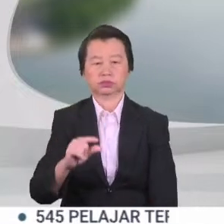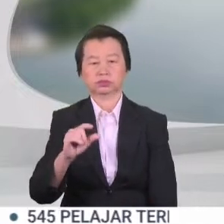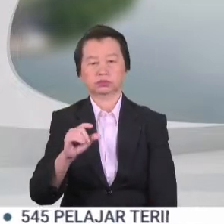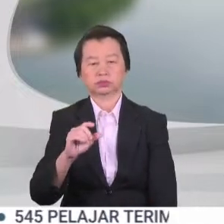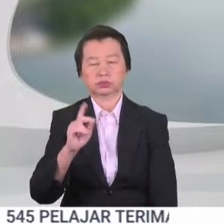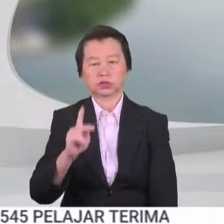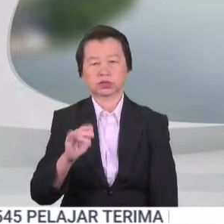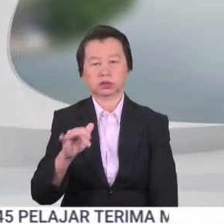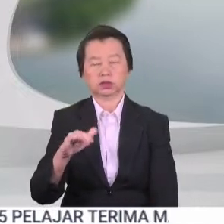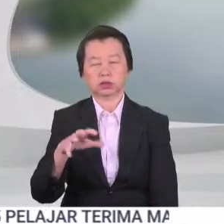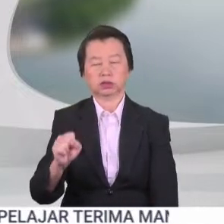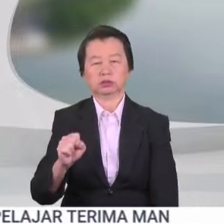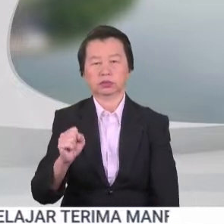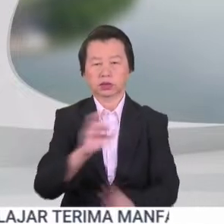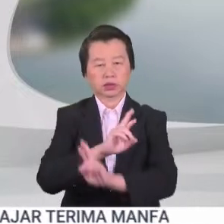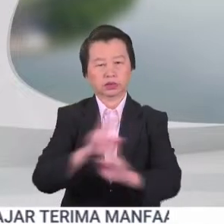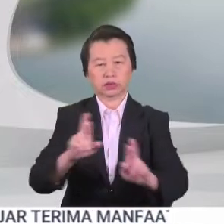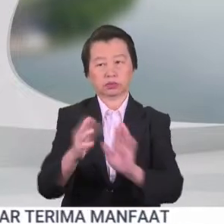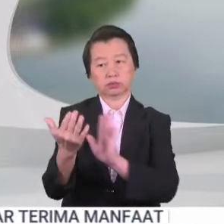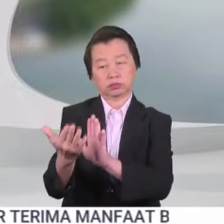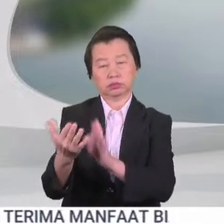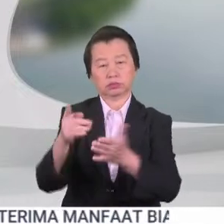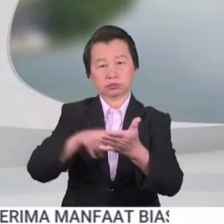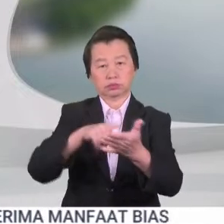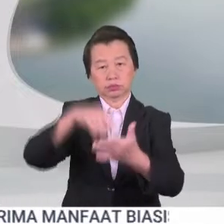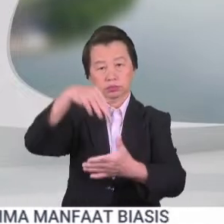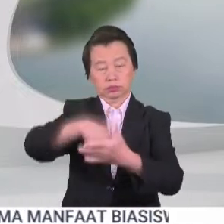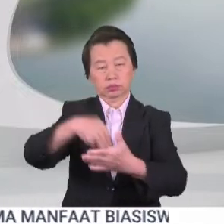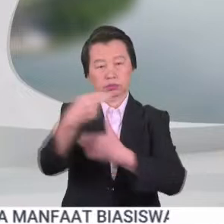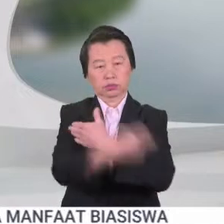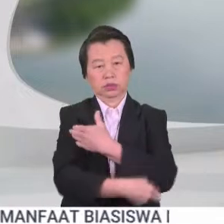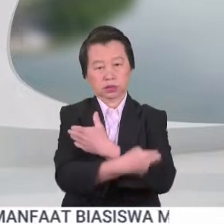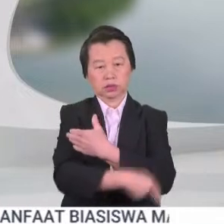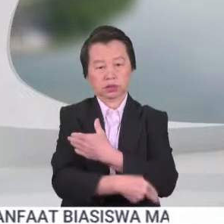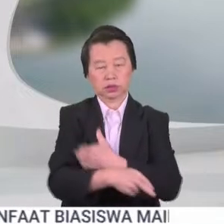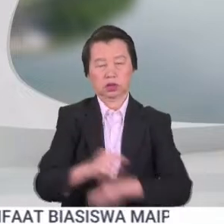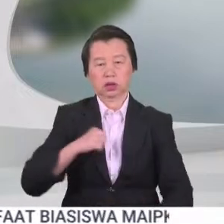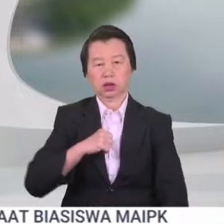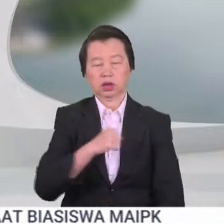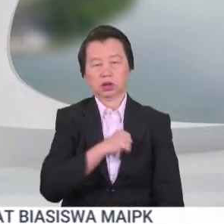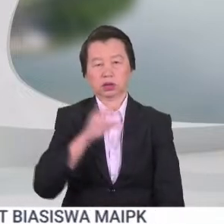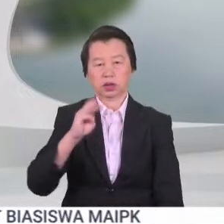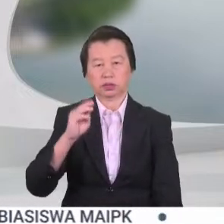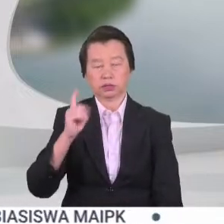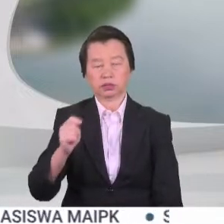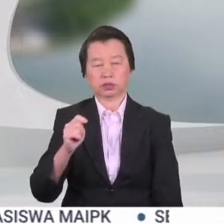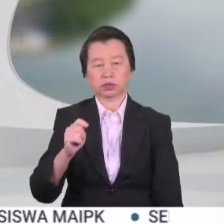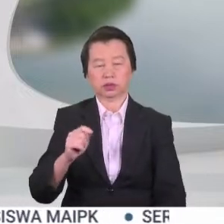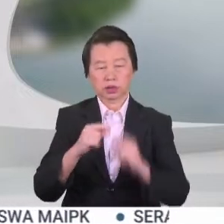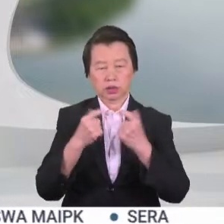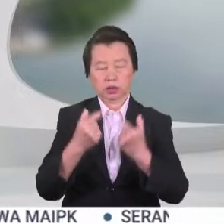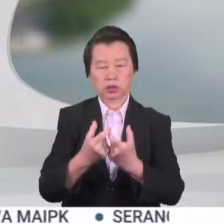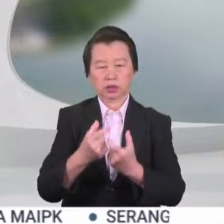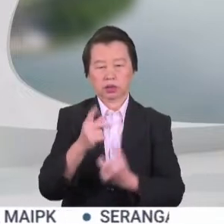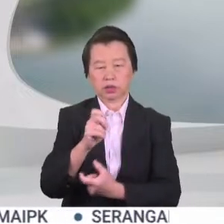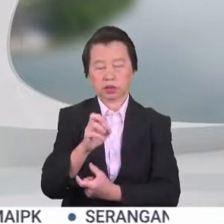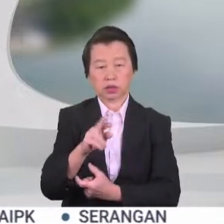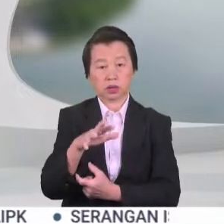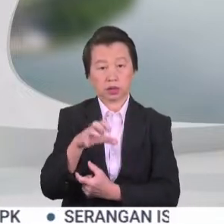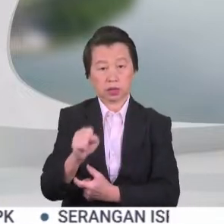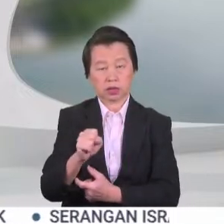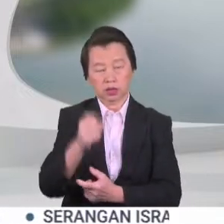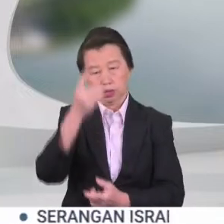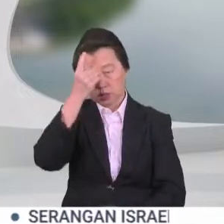klias siap sedia menghadapi pilihan Raya Negeri ahli Majlis tertinggi gagasan rakyat klias Datuk